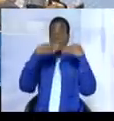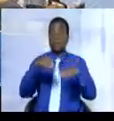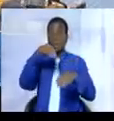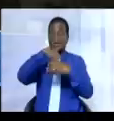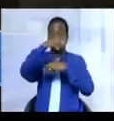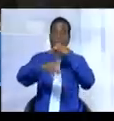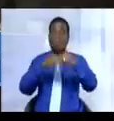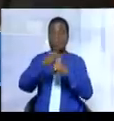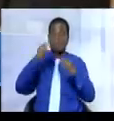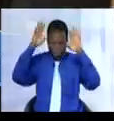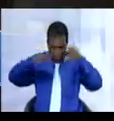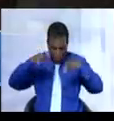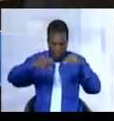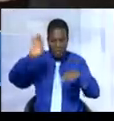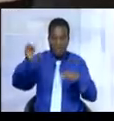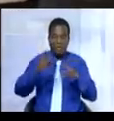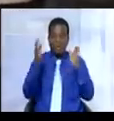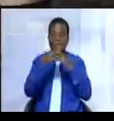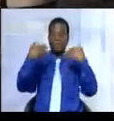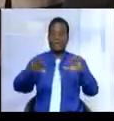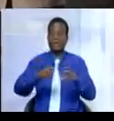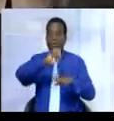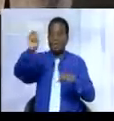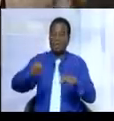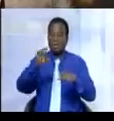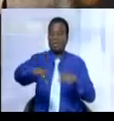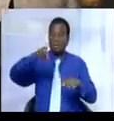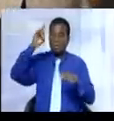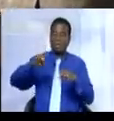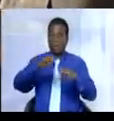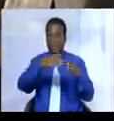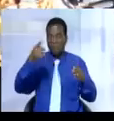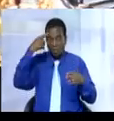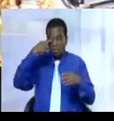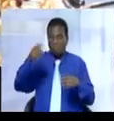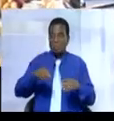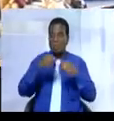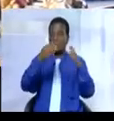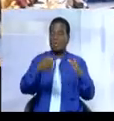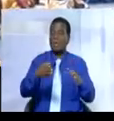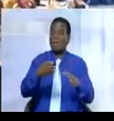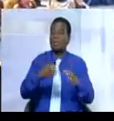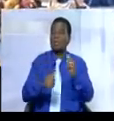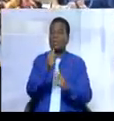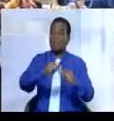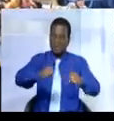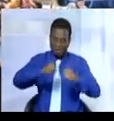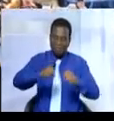La 9e session, qui s'achève ce mercredi, devra trouver des mécanismes pour rendre l'UPCI plus